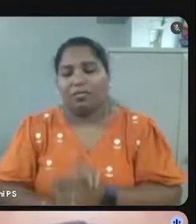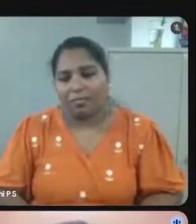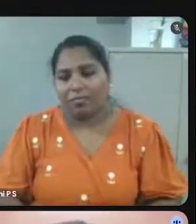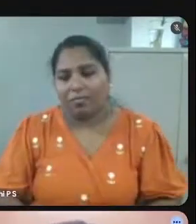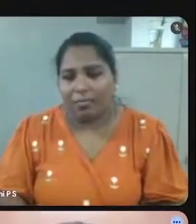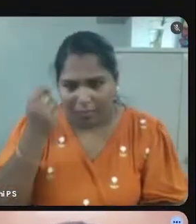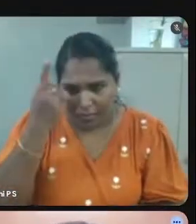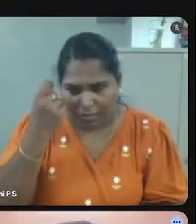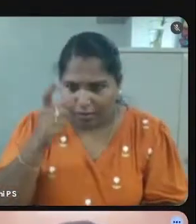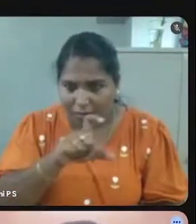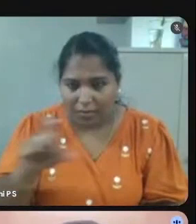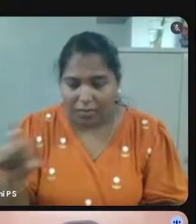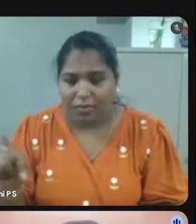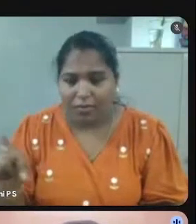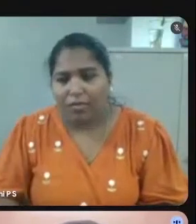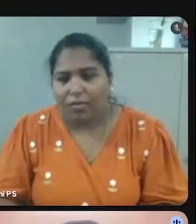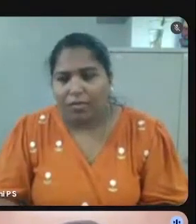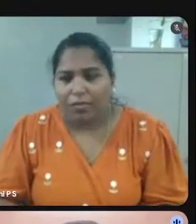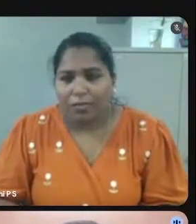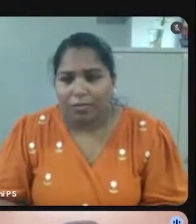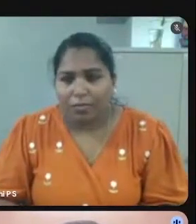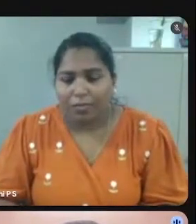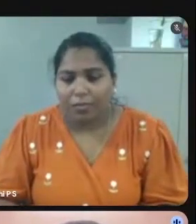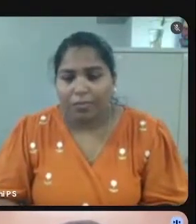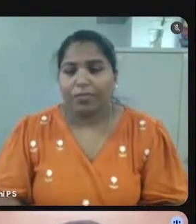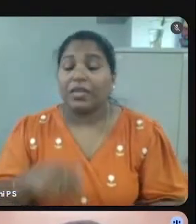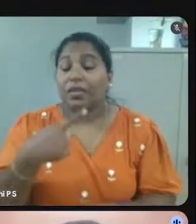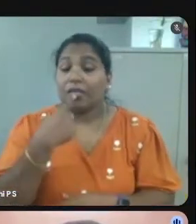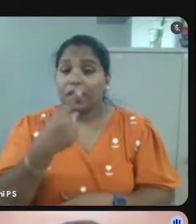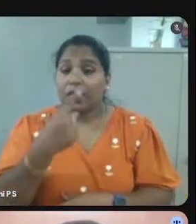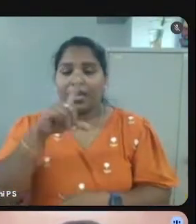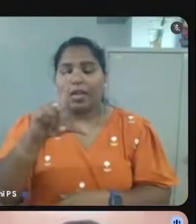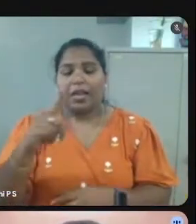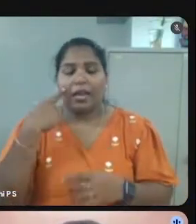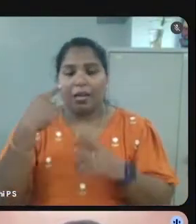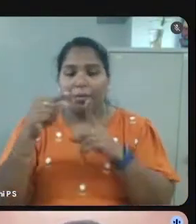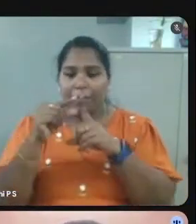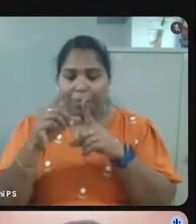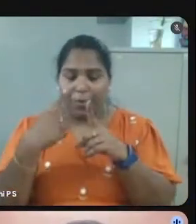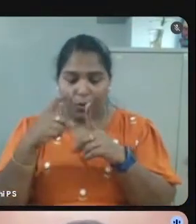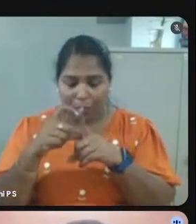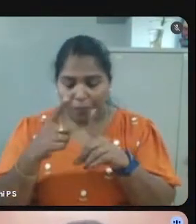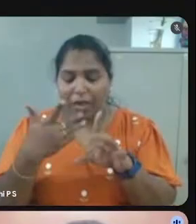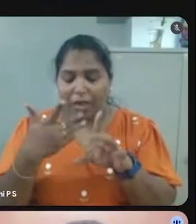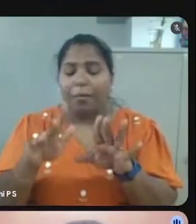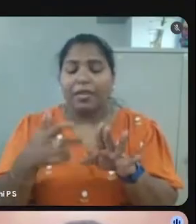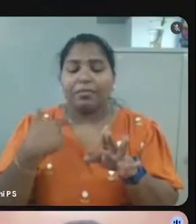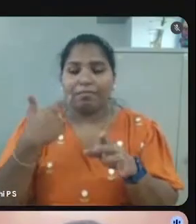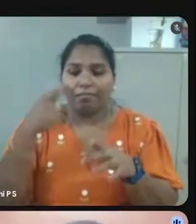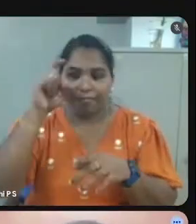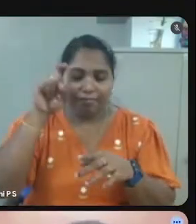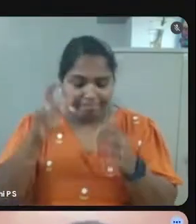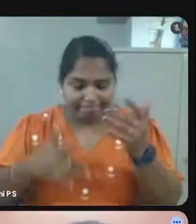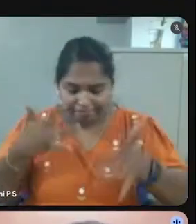ക്ലിയർ ആയിരുന്നു സാർ? ആദ്യം ലിബിഡോയെ പറ്റി പറഞ്ഞിരുന്നു, സെക്ഷുവൽ ഡിസയർ. അപ്പം അത് നോർമൽ ആയിട്ടുള്ള ആൾക്കാരുടെ സെക്ഷുവൽ ലിബിഡോയെ